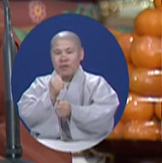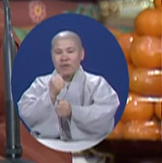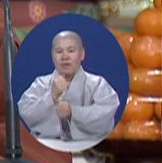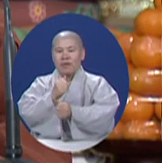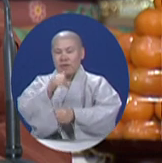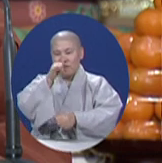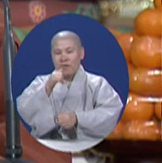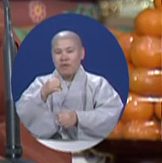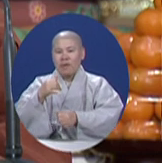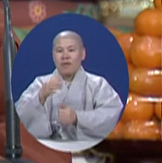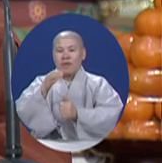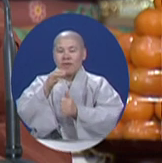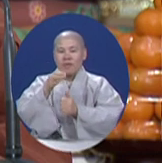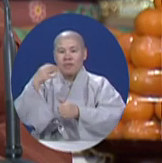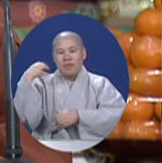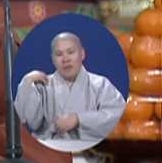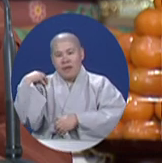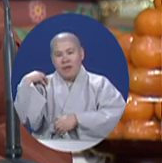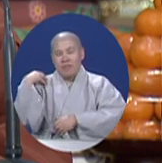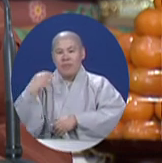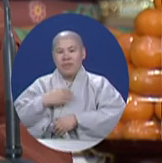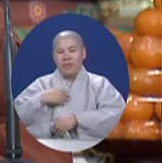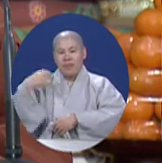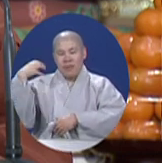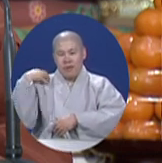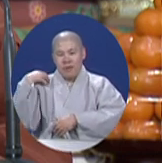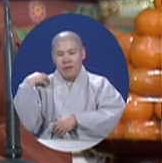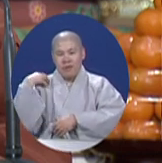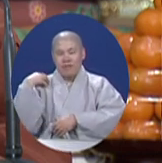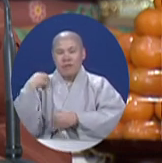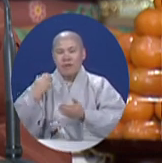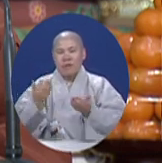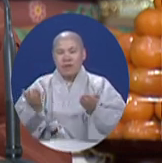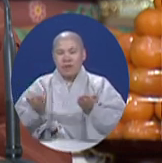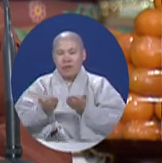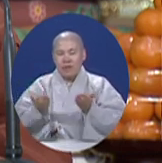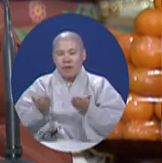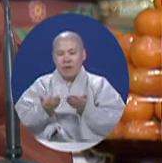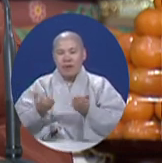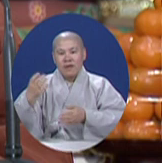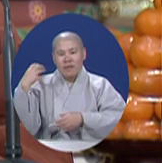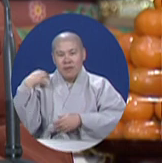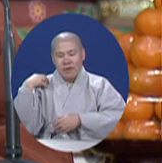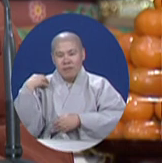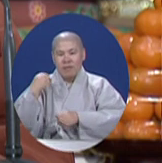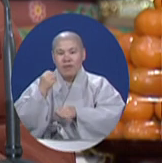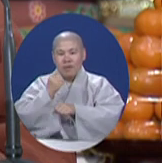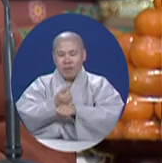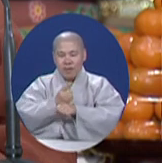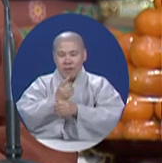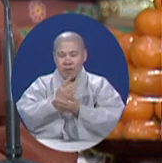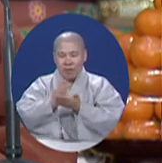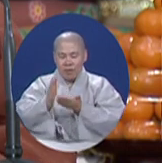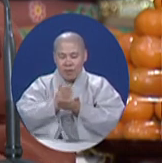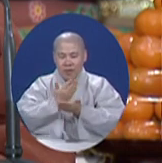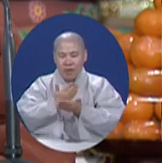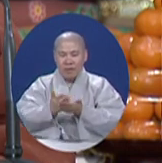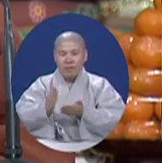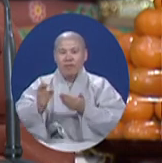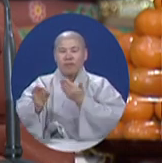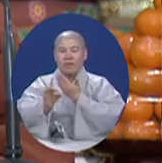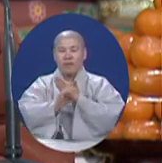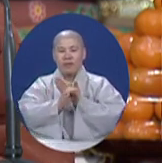맡은 책임이죠. 그러면 그 소임이 그 성격으로 구분을 하면